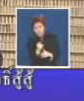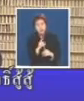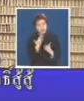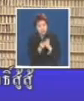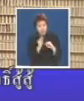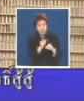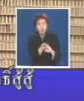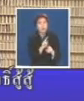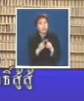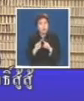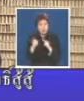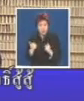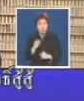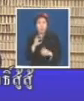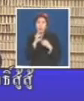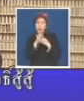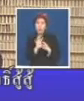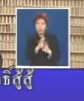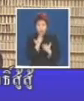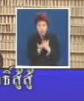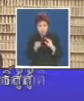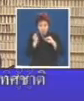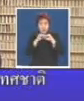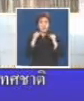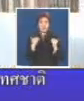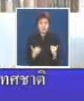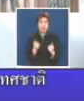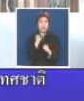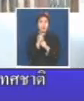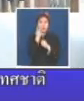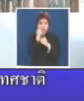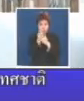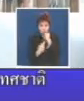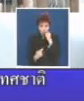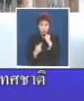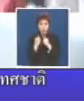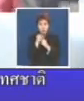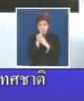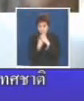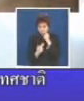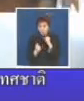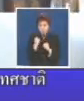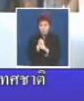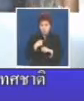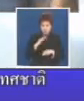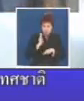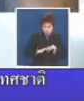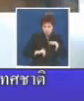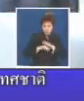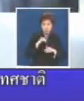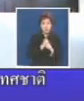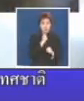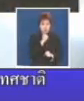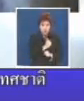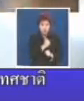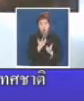ได้นะครับว่าการขึ้นค่าแรงขั้นนี้ครั้งนี้เนี่ยสามารถที่จะปรับควบคู่ไปกับการเพิ่มประสิทธิภาพของแรงงานและการลดต้นทุน